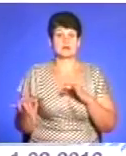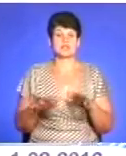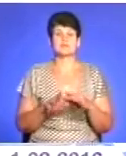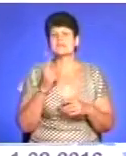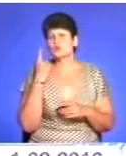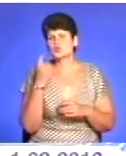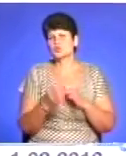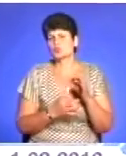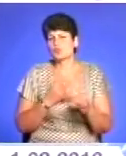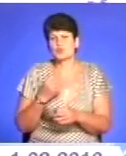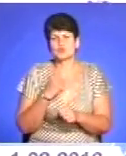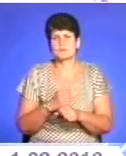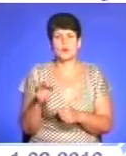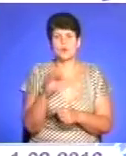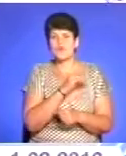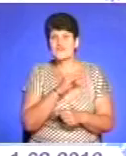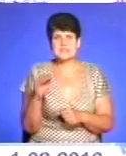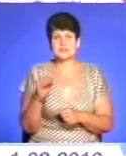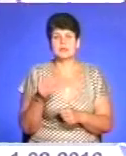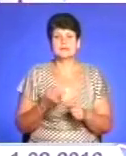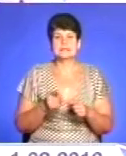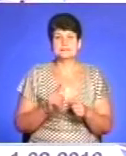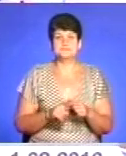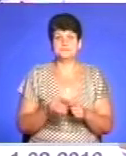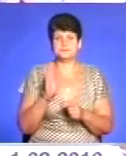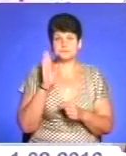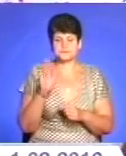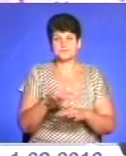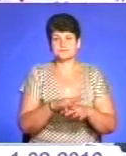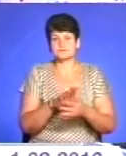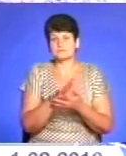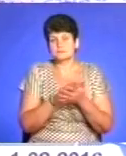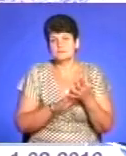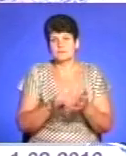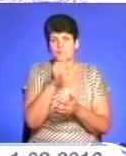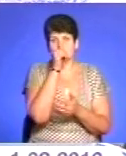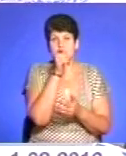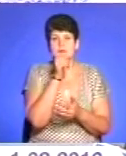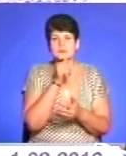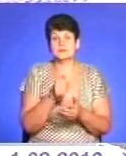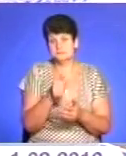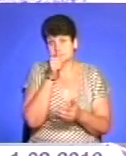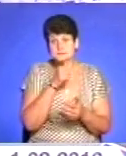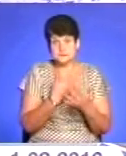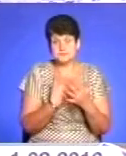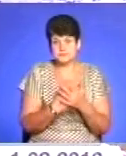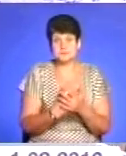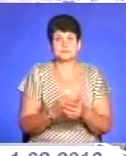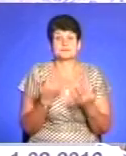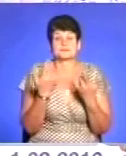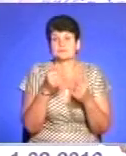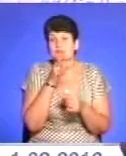добу офіційно, чи це буде тривати якусь певну там, місяць, якусь певну кількість часу, воно